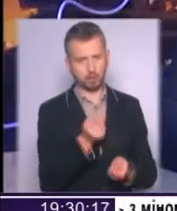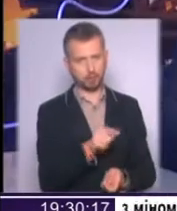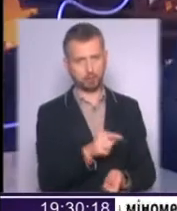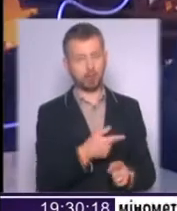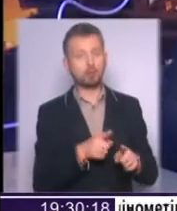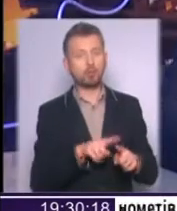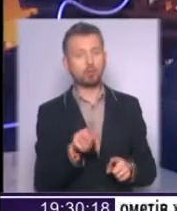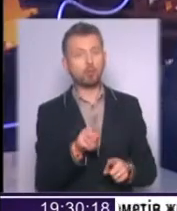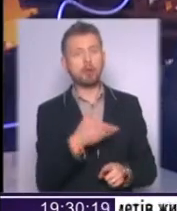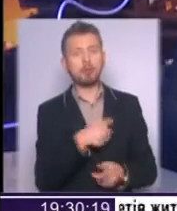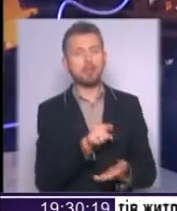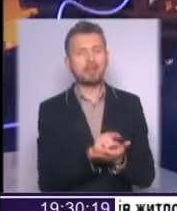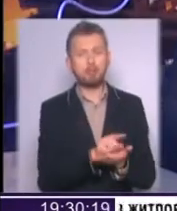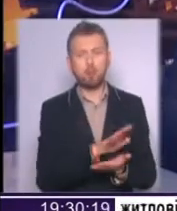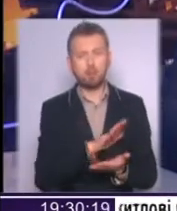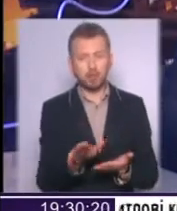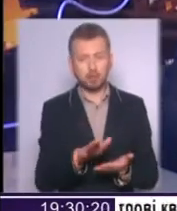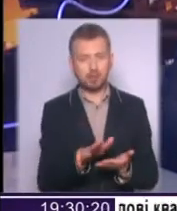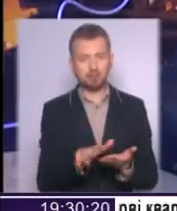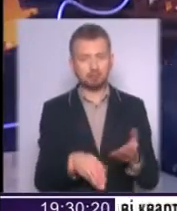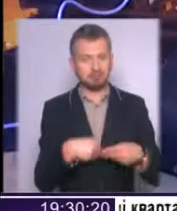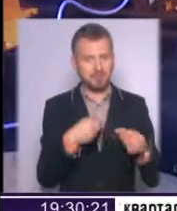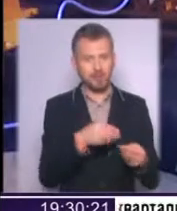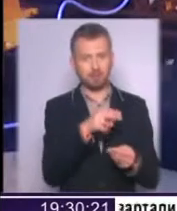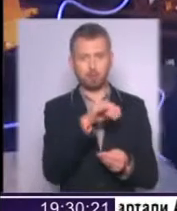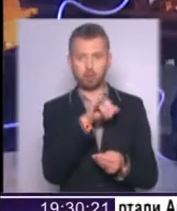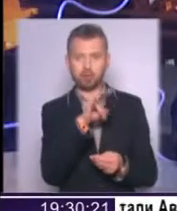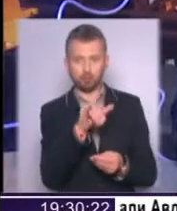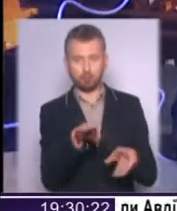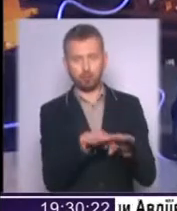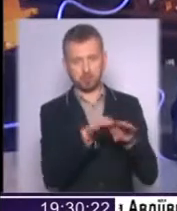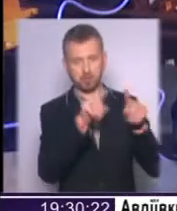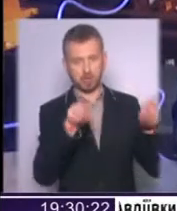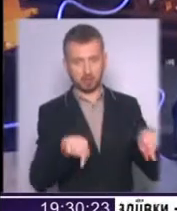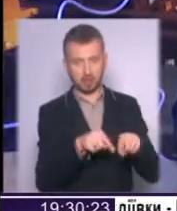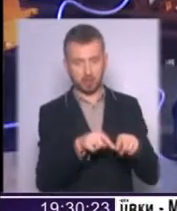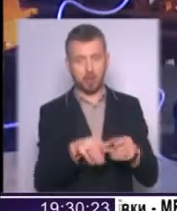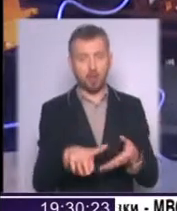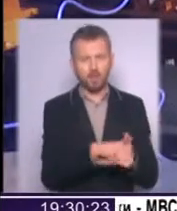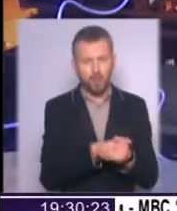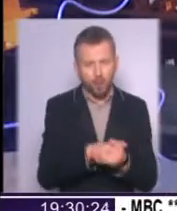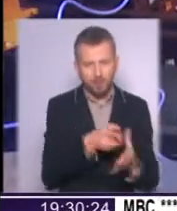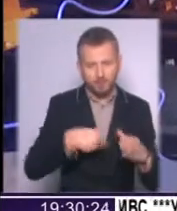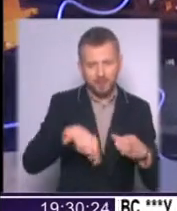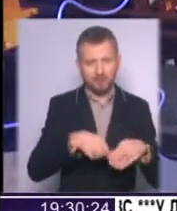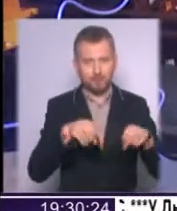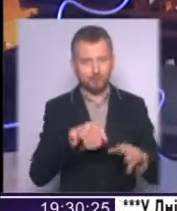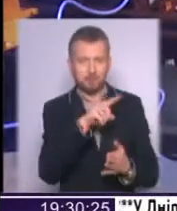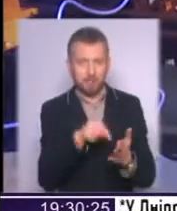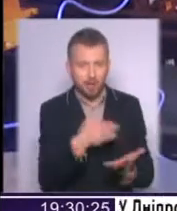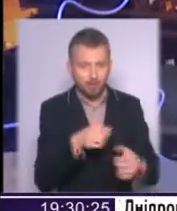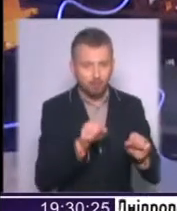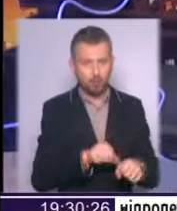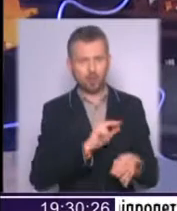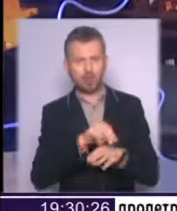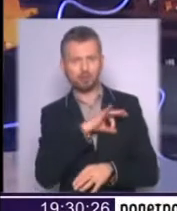ну, ми не повинні озброювати Путіна подібними картинками. Якщо можна всередині коаліції вирішити питання, спокійно, якщо можна через профспілки з